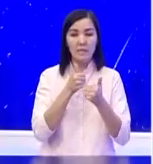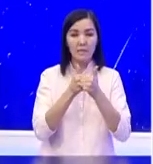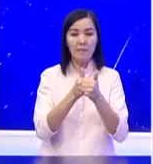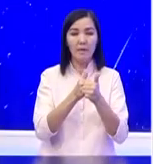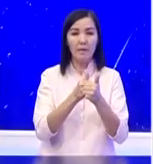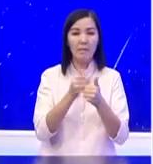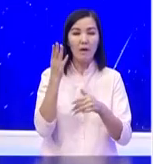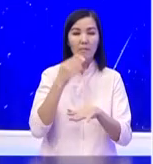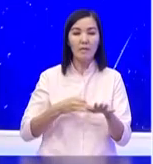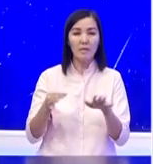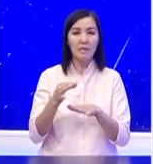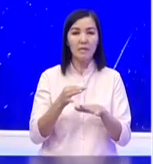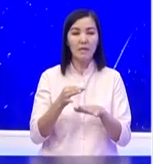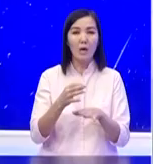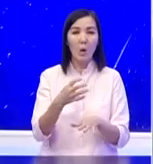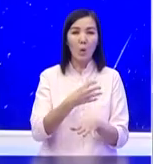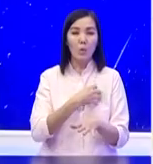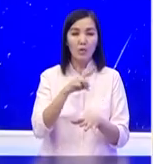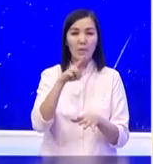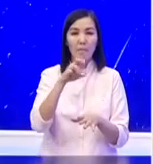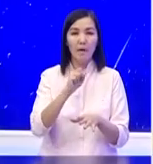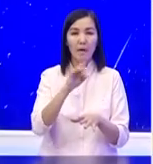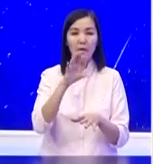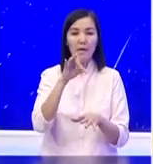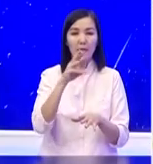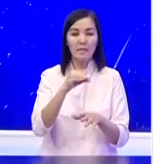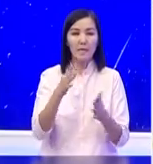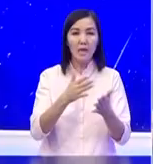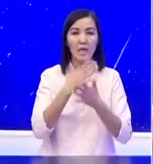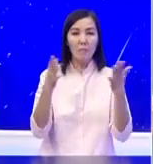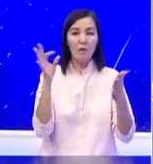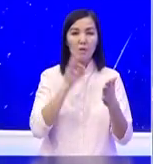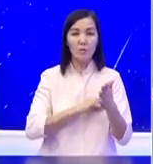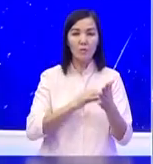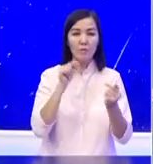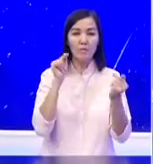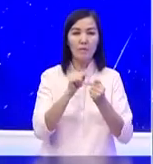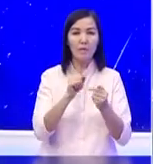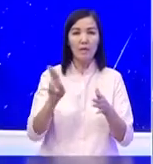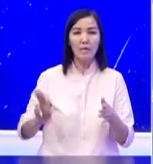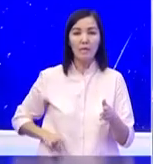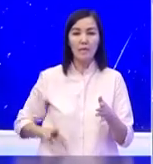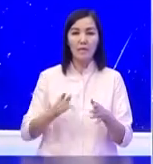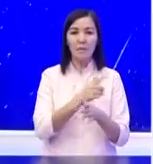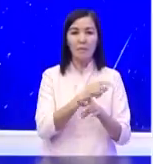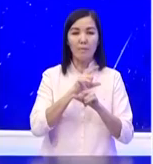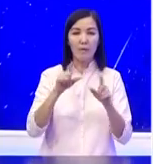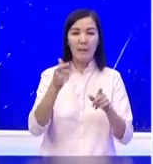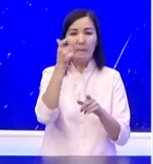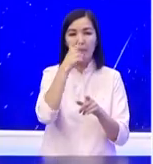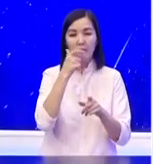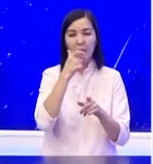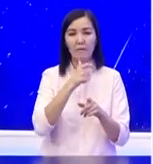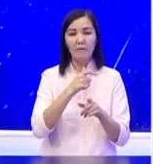Алматинской области. Так, орденом Парасат была отмечена деятельность и большой личный вклад в борьбу с пандемией директора многопрофильной больницы Панфиловского